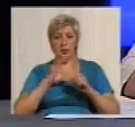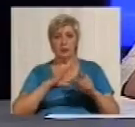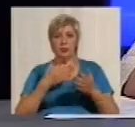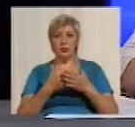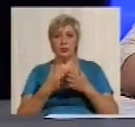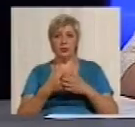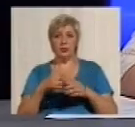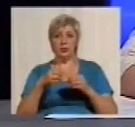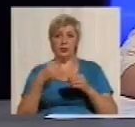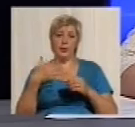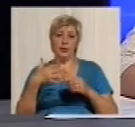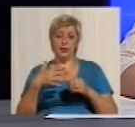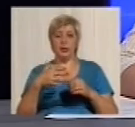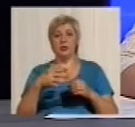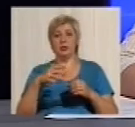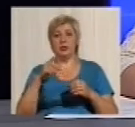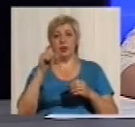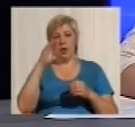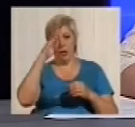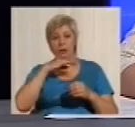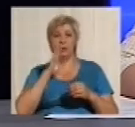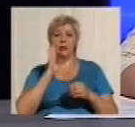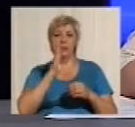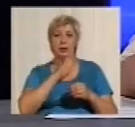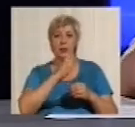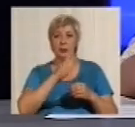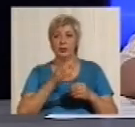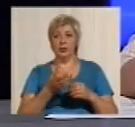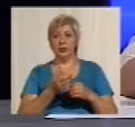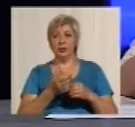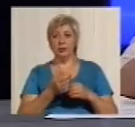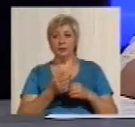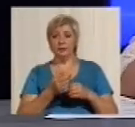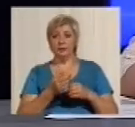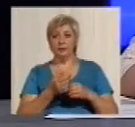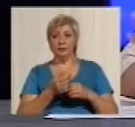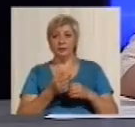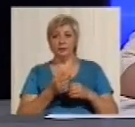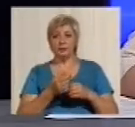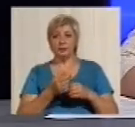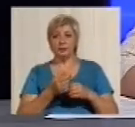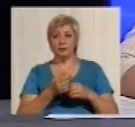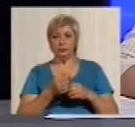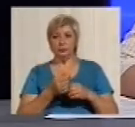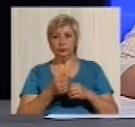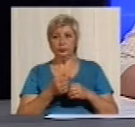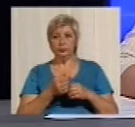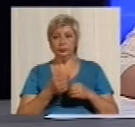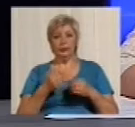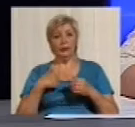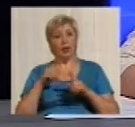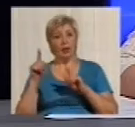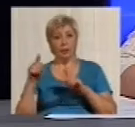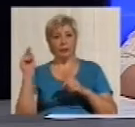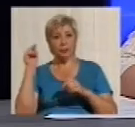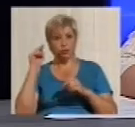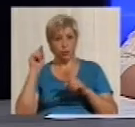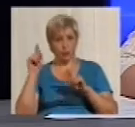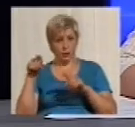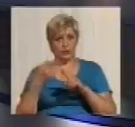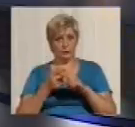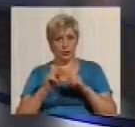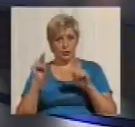Вот. Вы навчались у цій школі? Конечно. Тобто вам близьке все шкільне життя, яке відбувалося там, так? Мені не просто